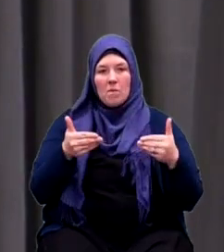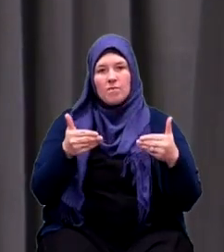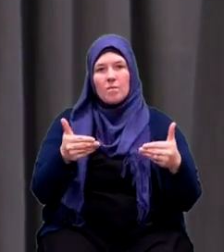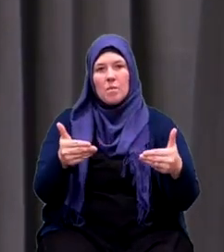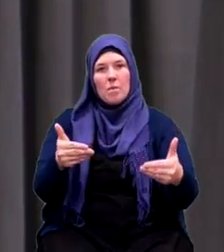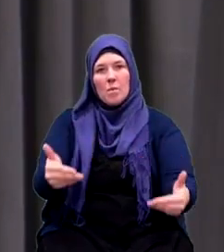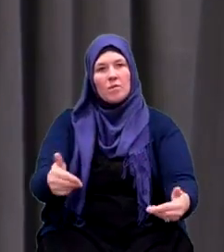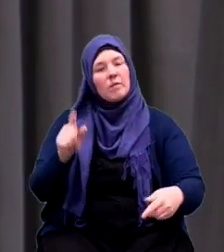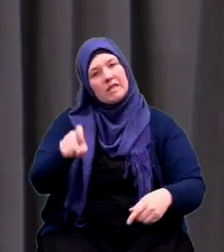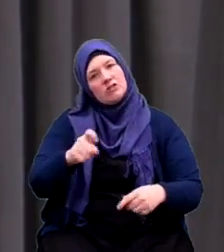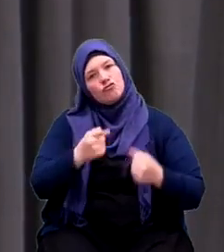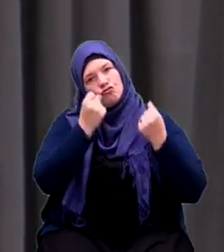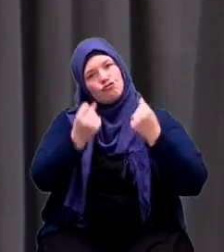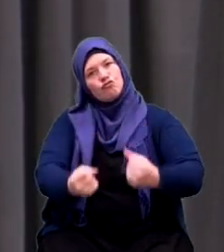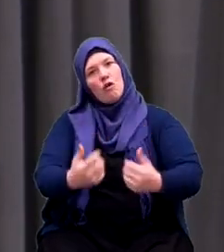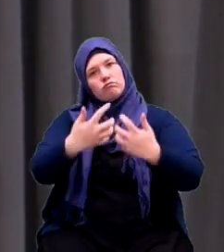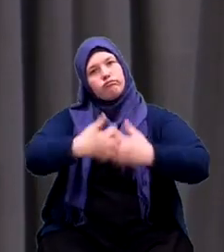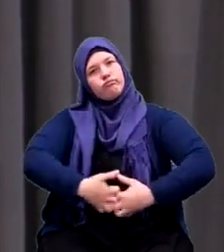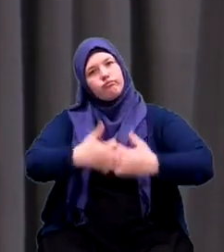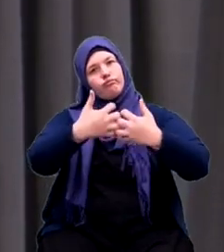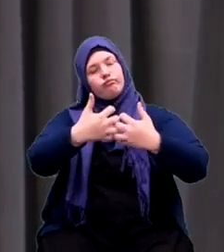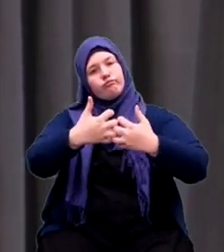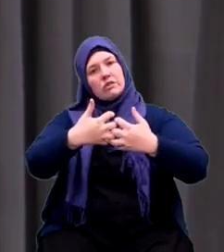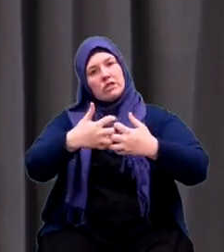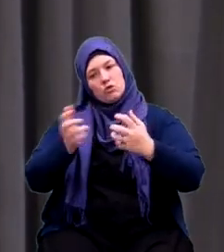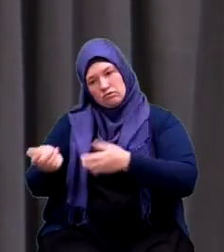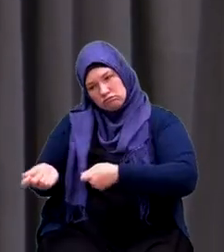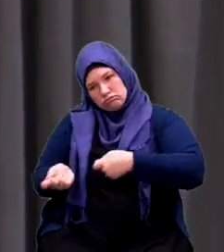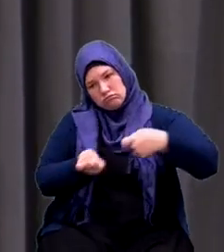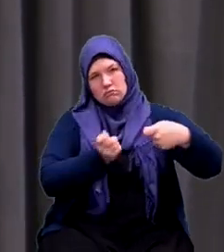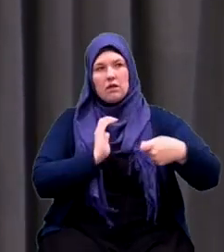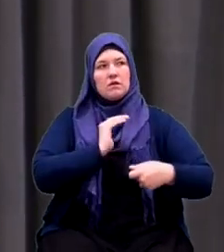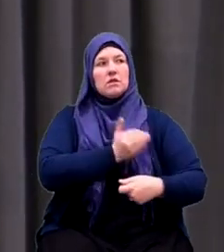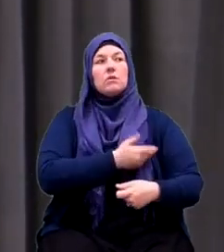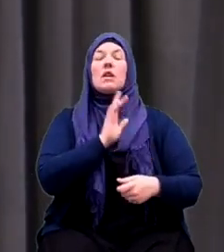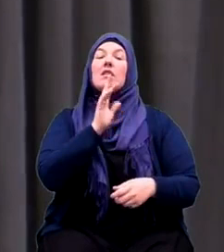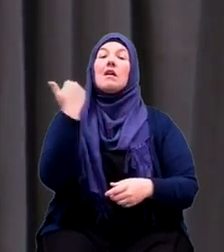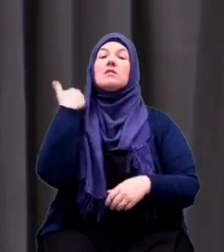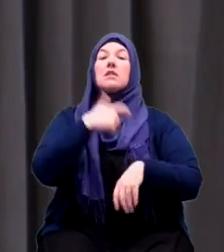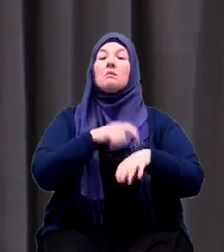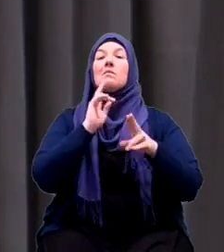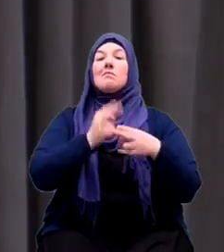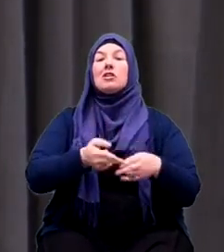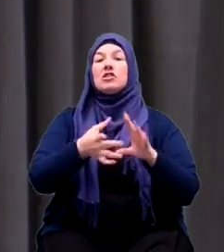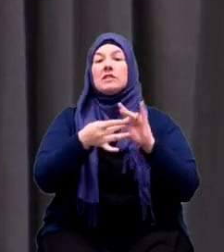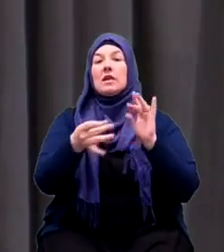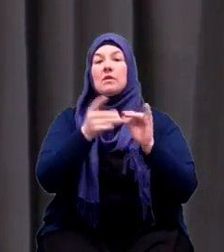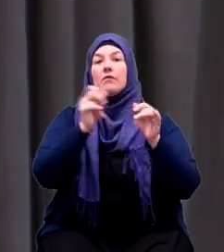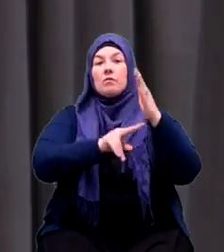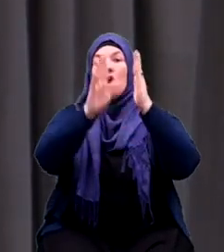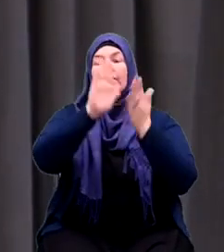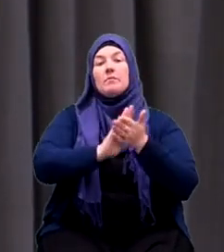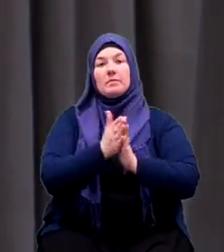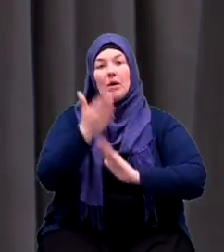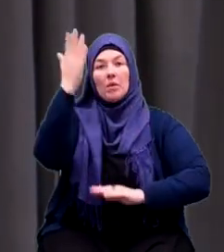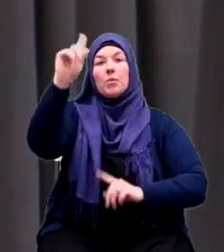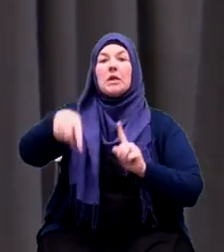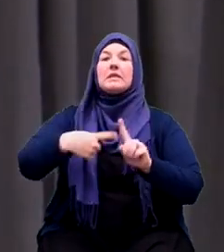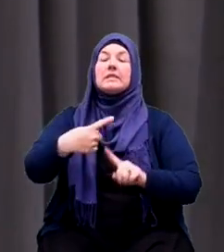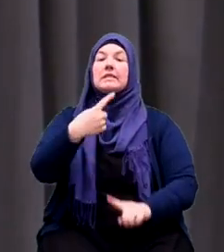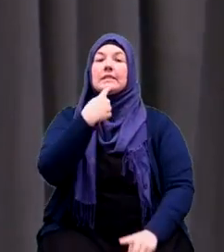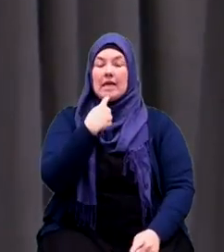strong engine. Last time we mentioned the statement of the Prophet ﷺ when he